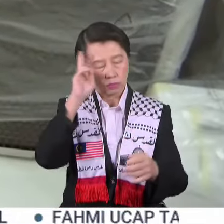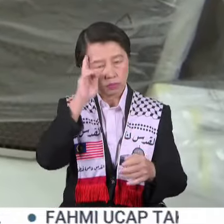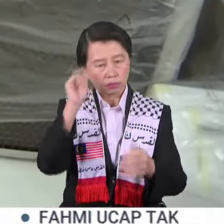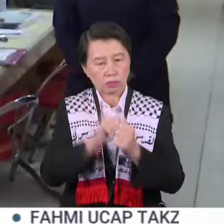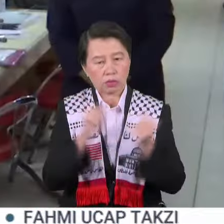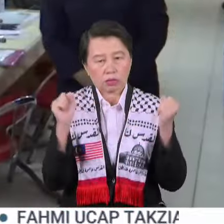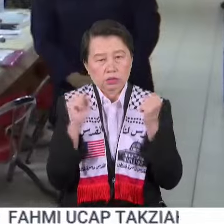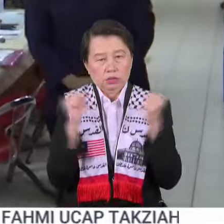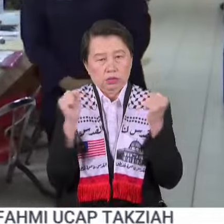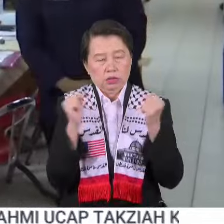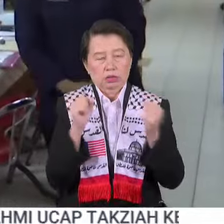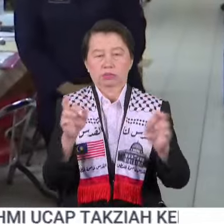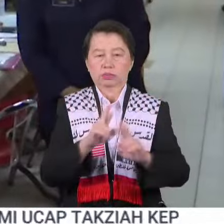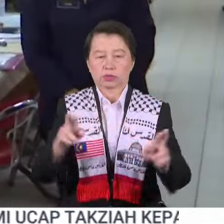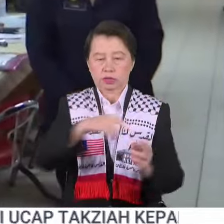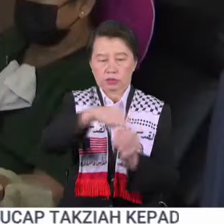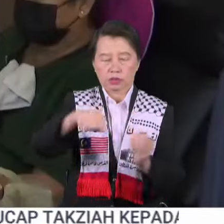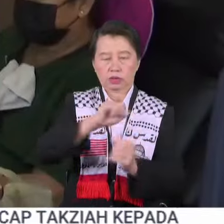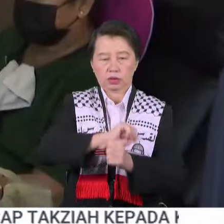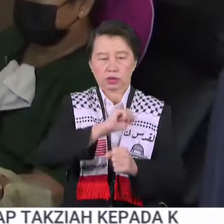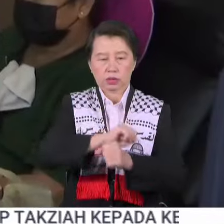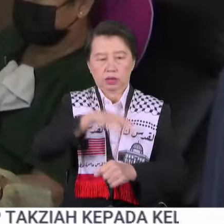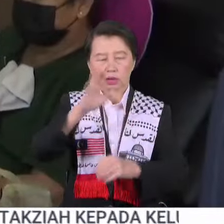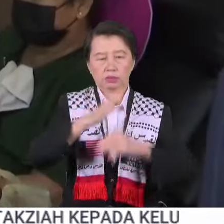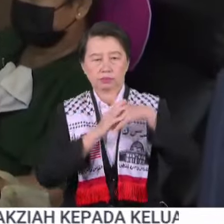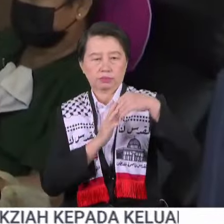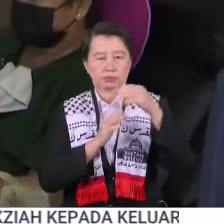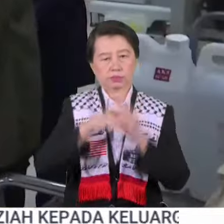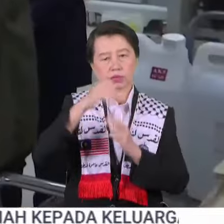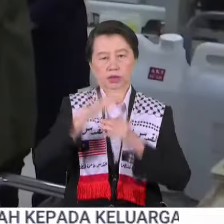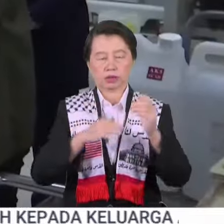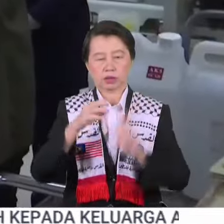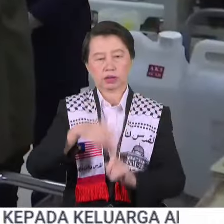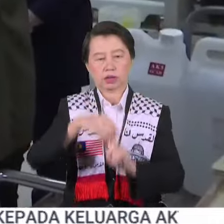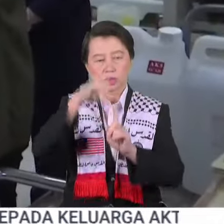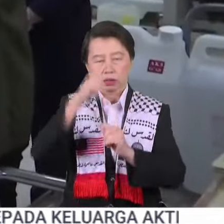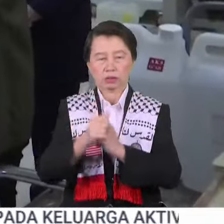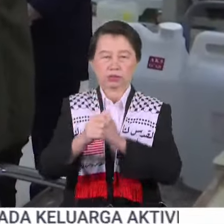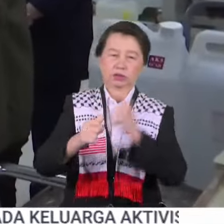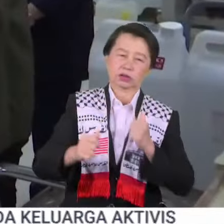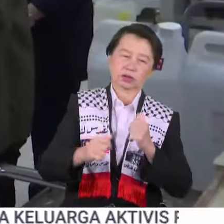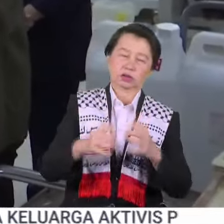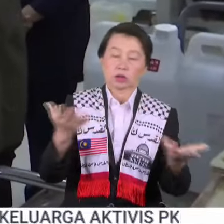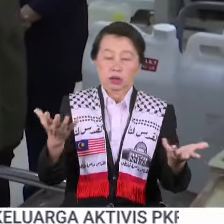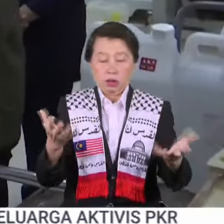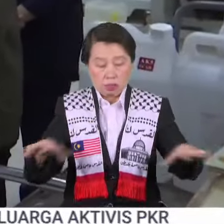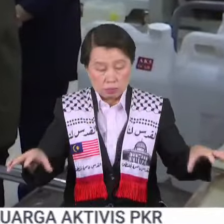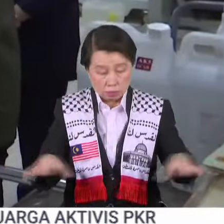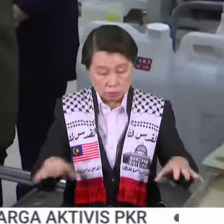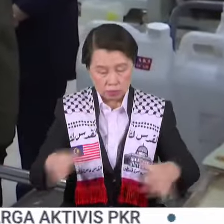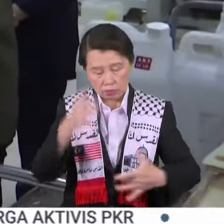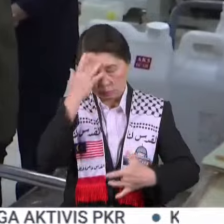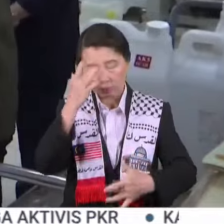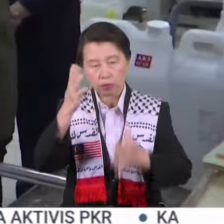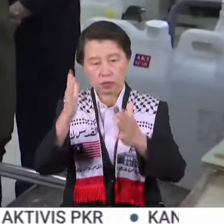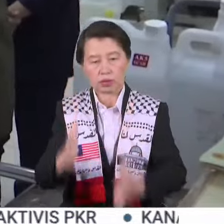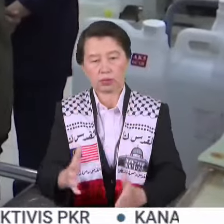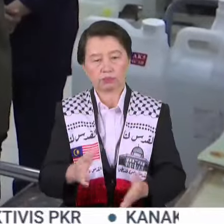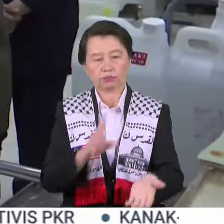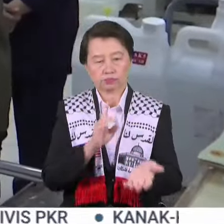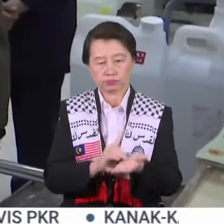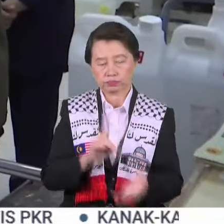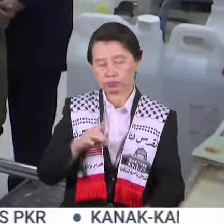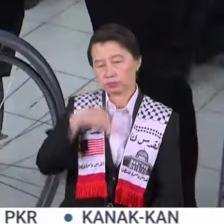penghawa ingin bagi menyediakan suasana kerja yang lebih selesa lebih utama untuk mengelak kecuaian tatalaksana pesakit Dr